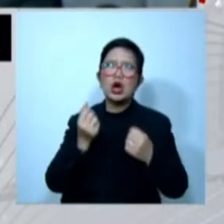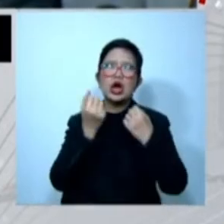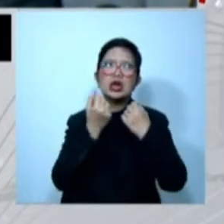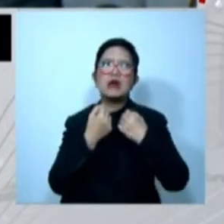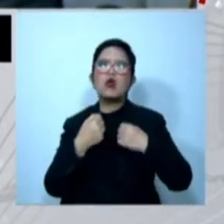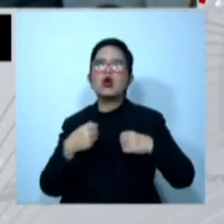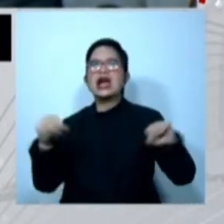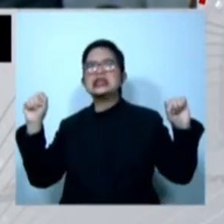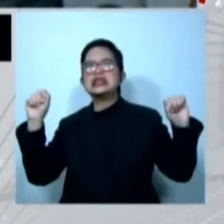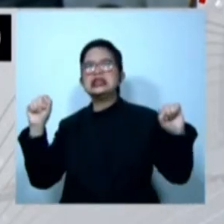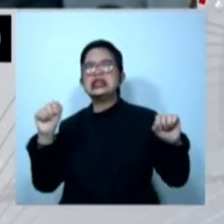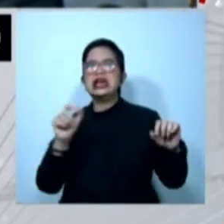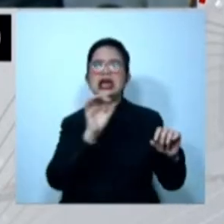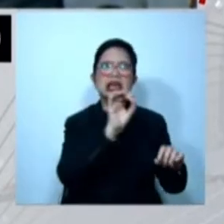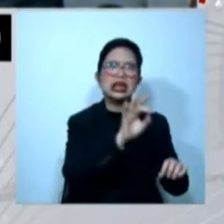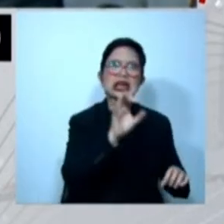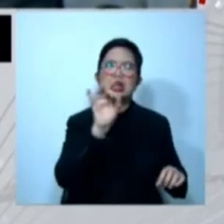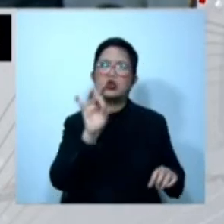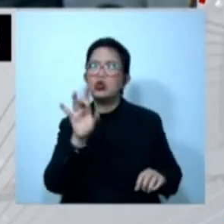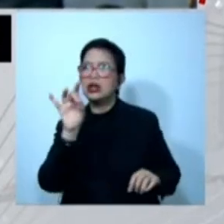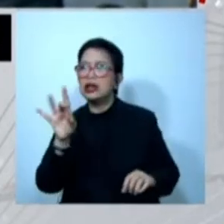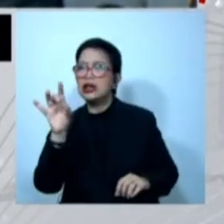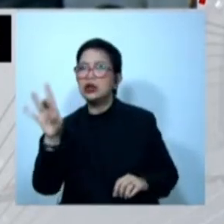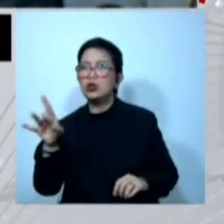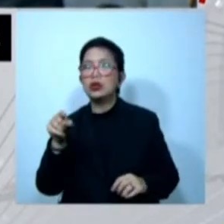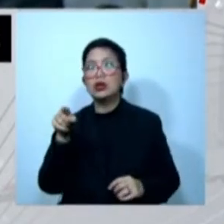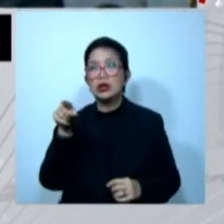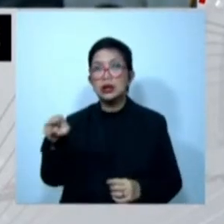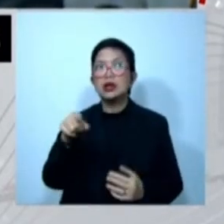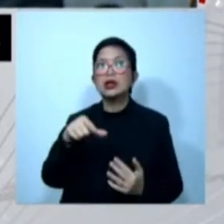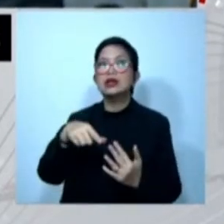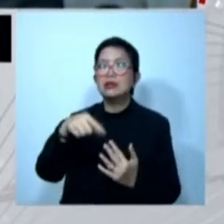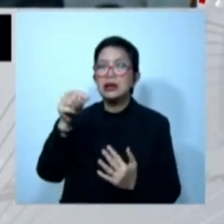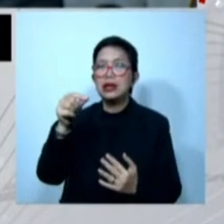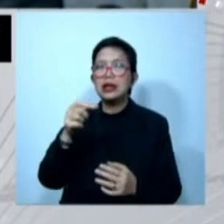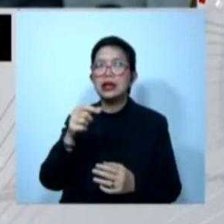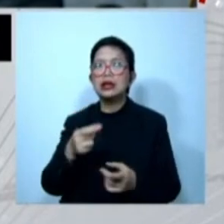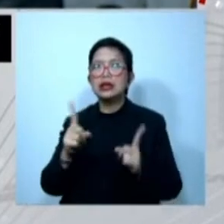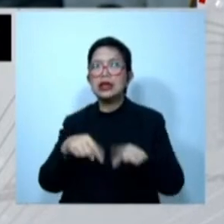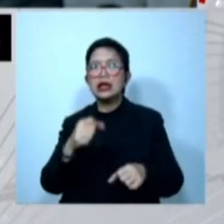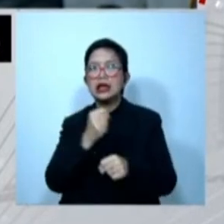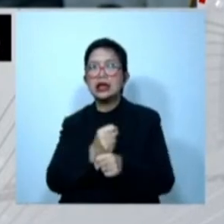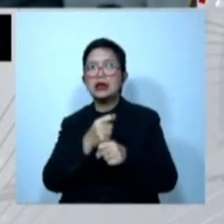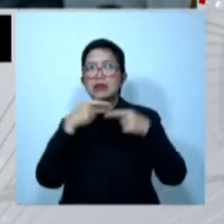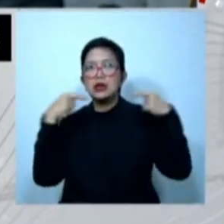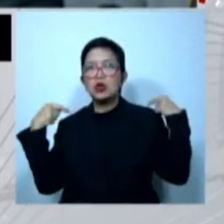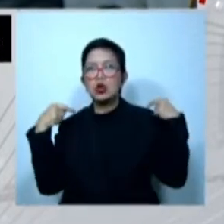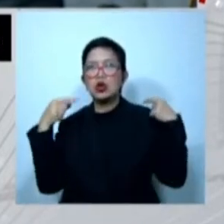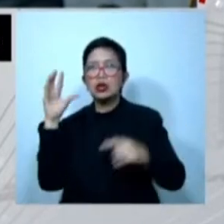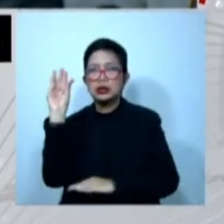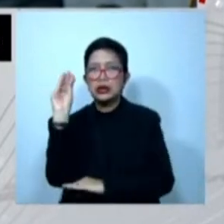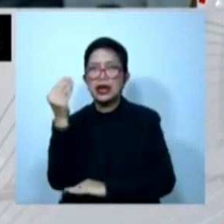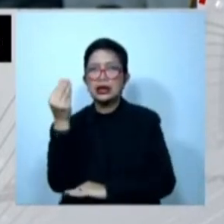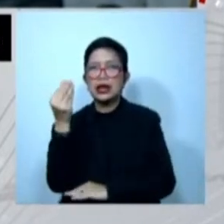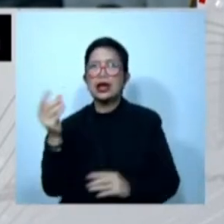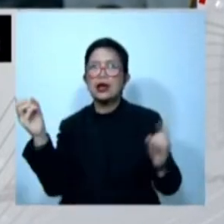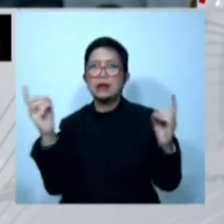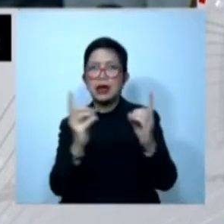Ini Mas Anies dipilih jadi gubernur DKI menghadapi